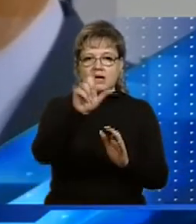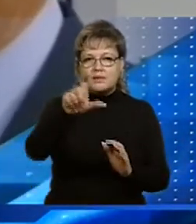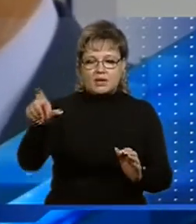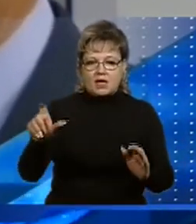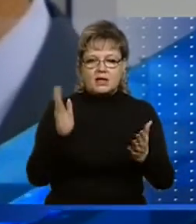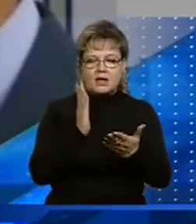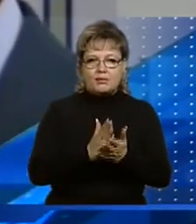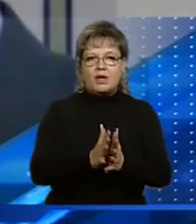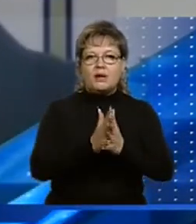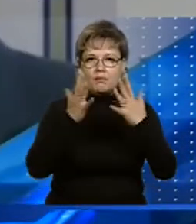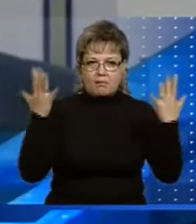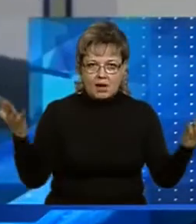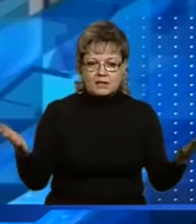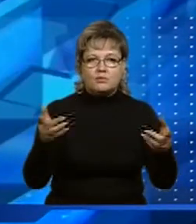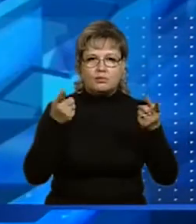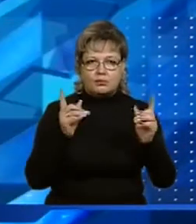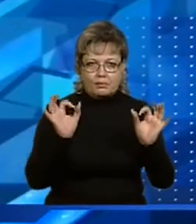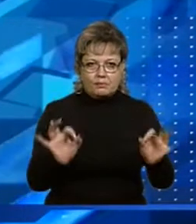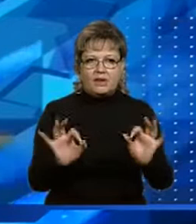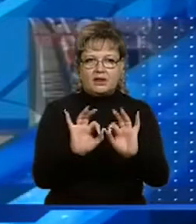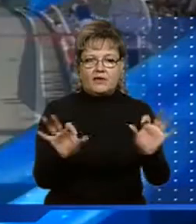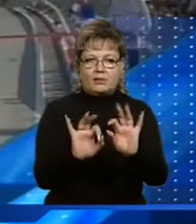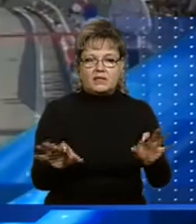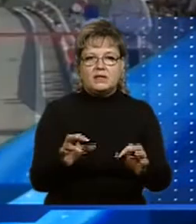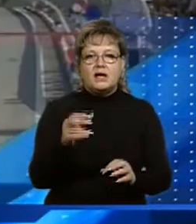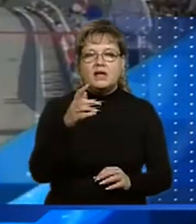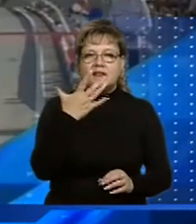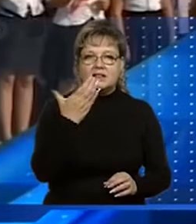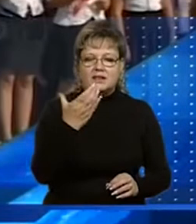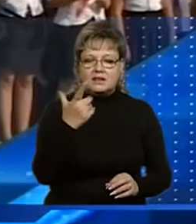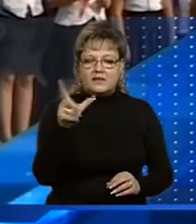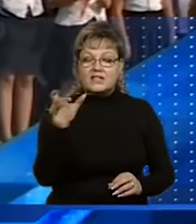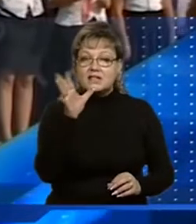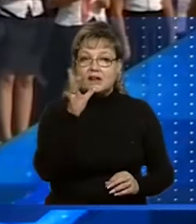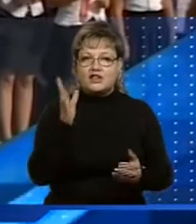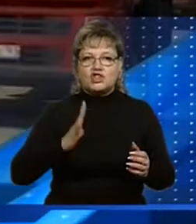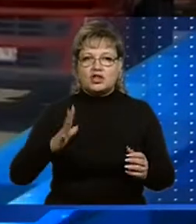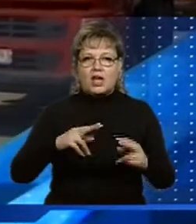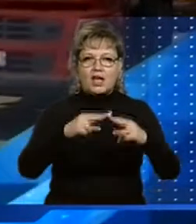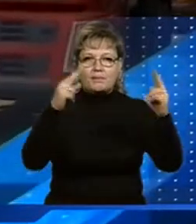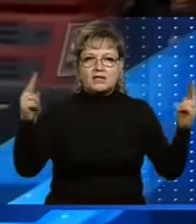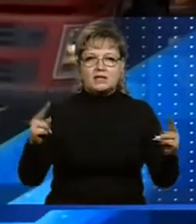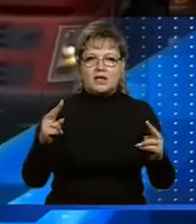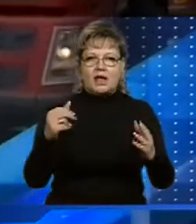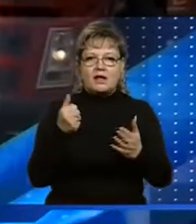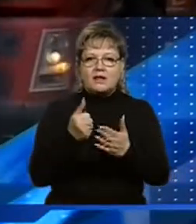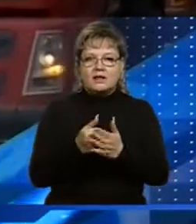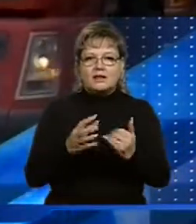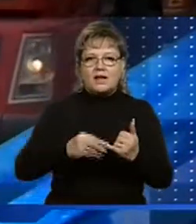имели максимум достоверной информации. 200 лет в ожидании моста на материк.